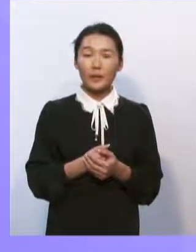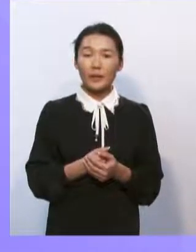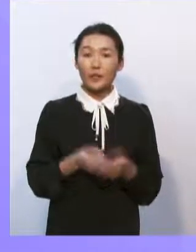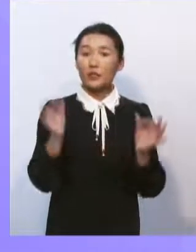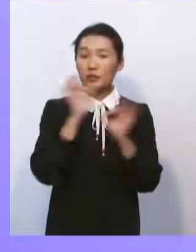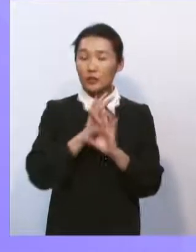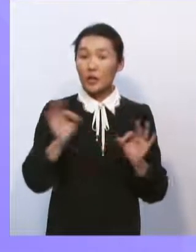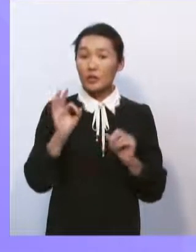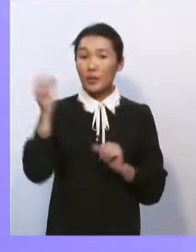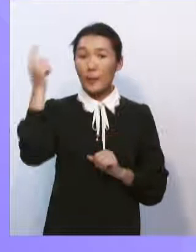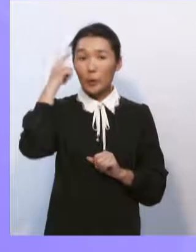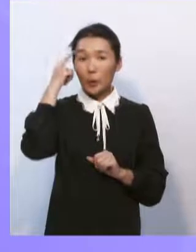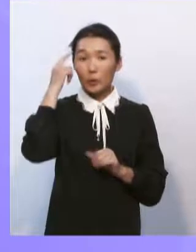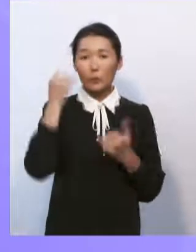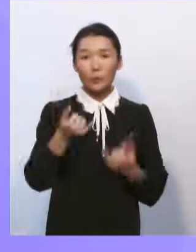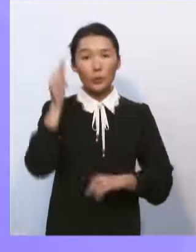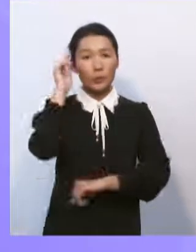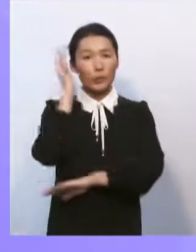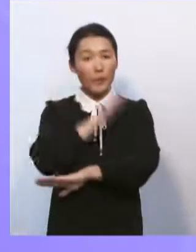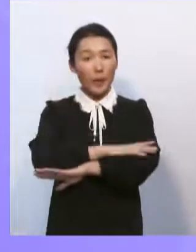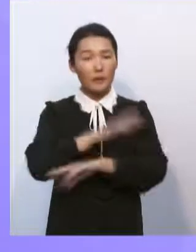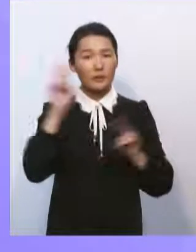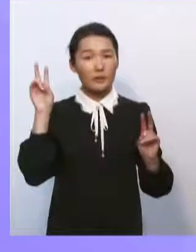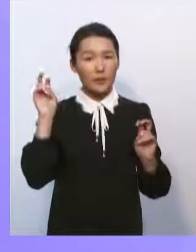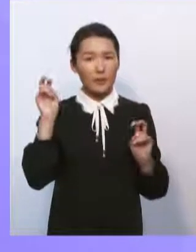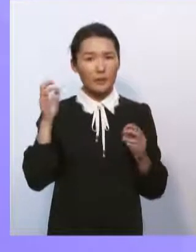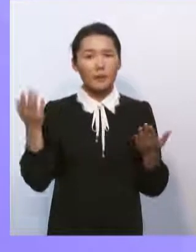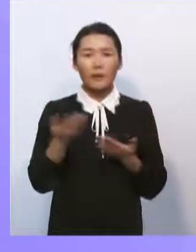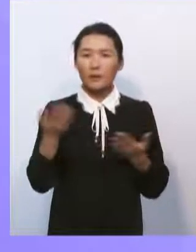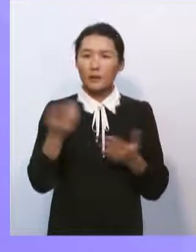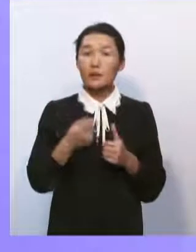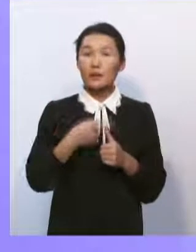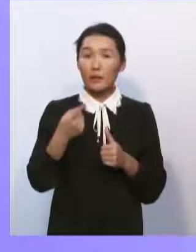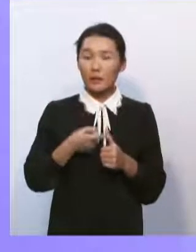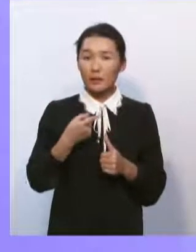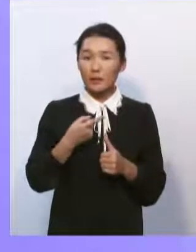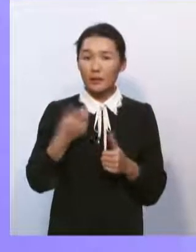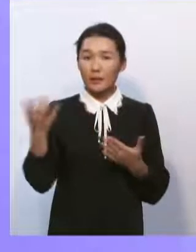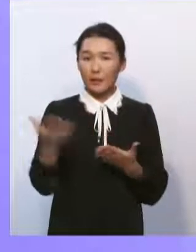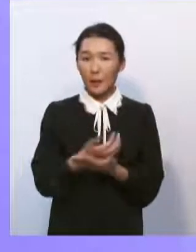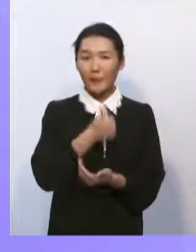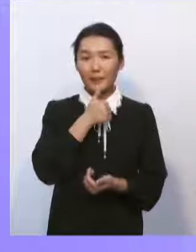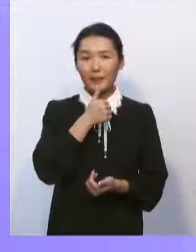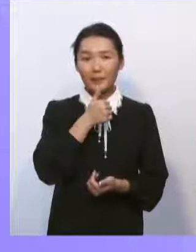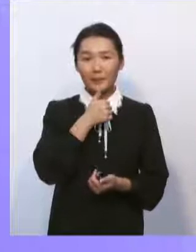ойлонуп, бүгүнкү сабагыбыздын темасы кандай аталат? Тапкыла.